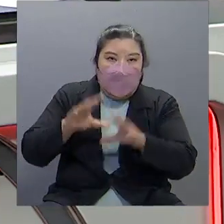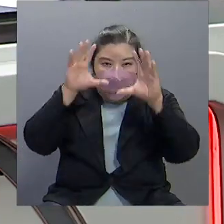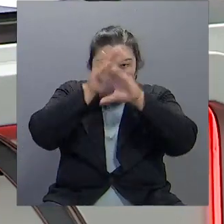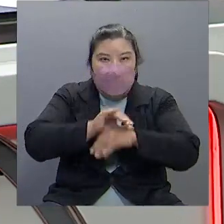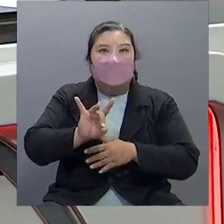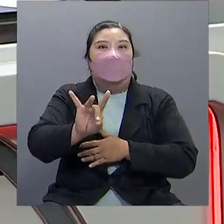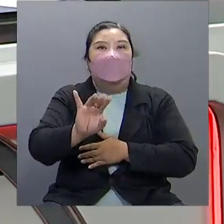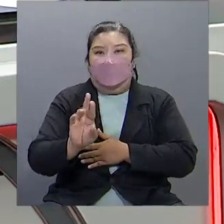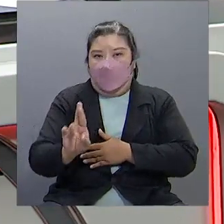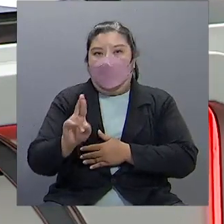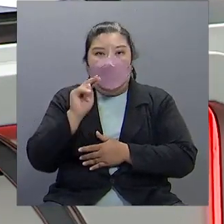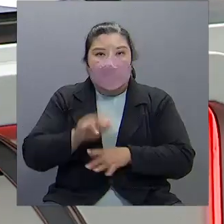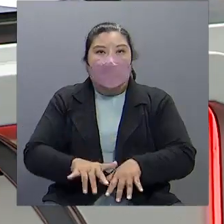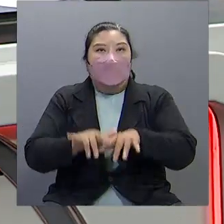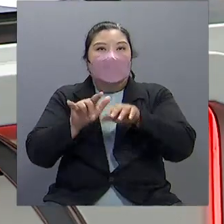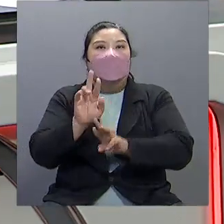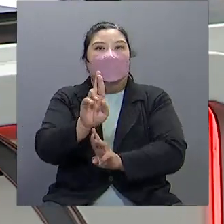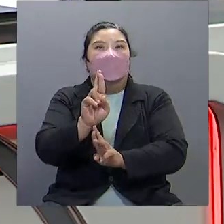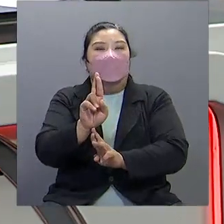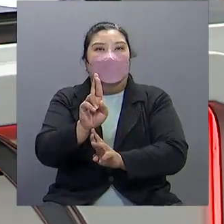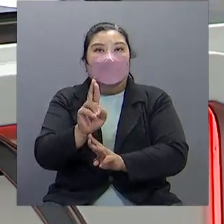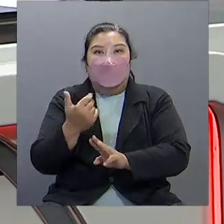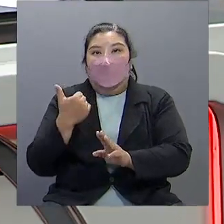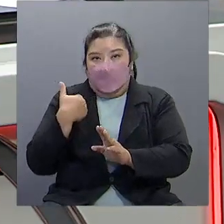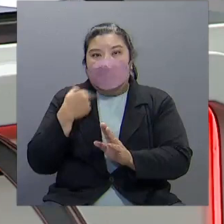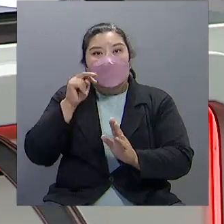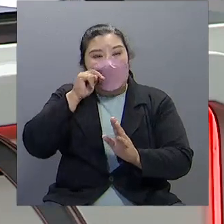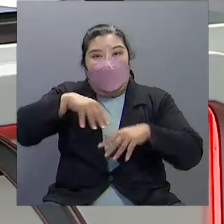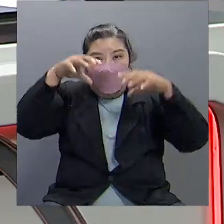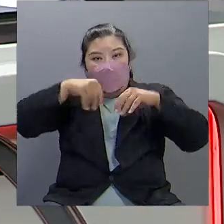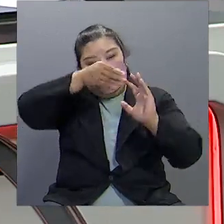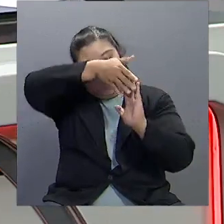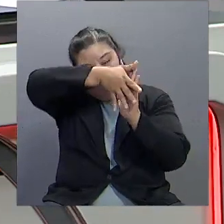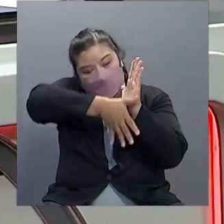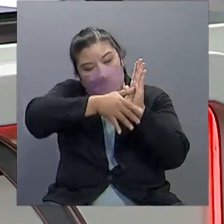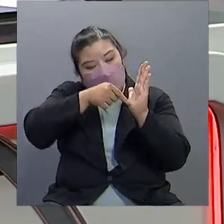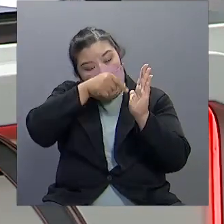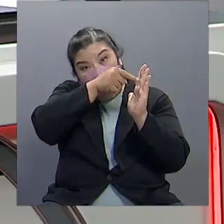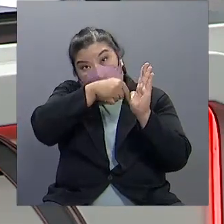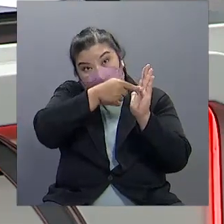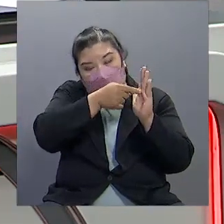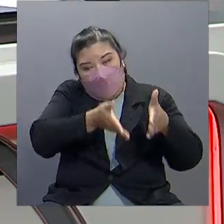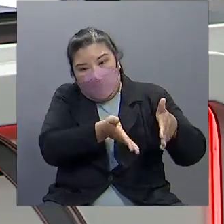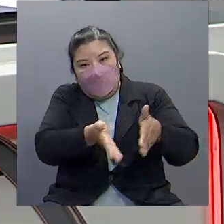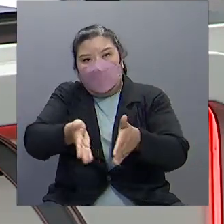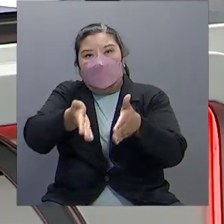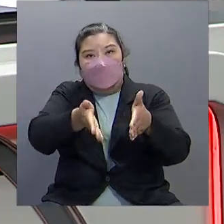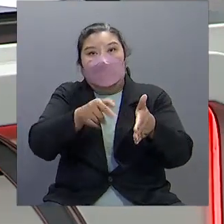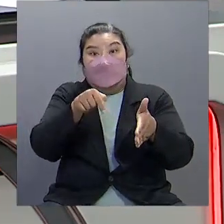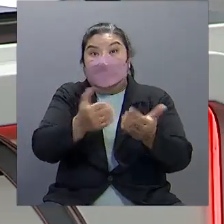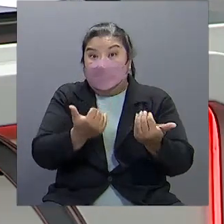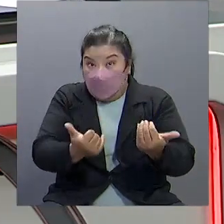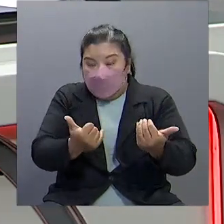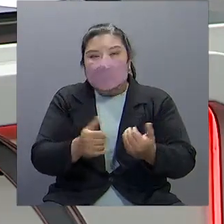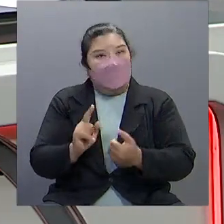หนุนสูงกันด้วยแล้วยังมีน้ำเหนือที่ไหลมาสมทบในเจ้าพระยาช่วงนี้ก็เป็นสถานการณ์ที่กรุงเทพมหานครต้องเฝ้าระวังกันอย่